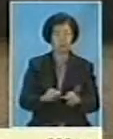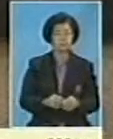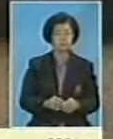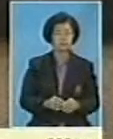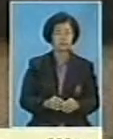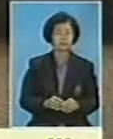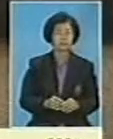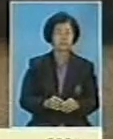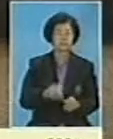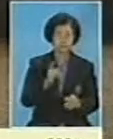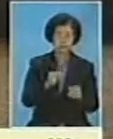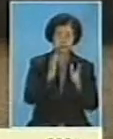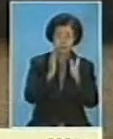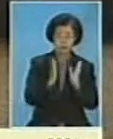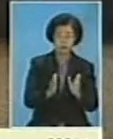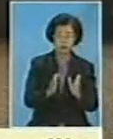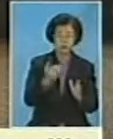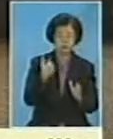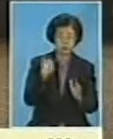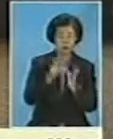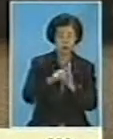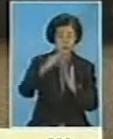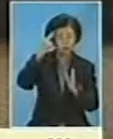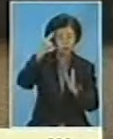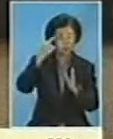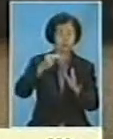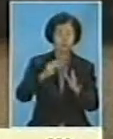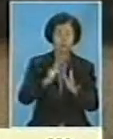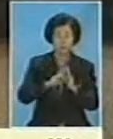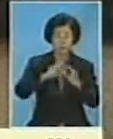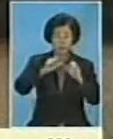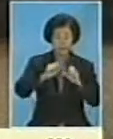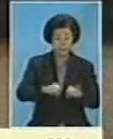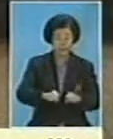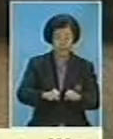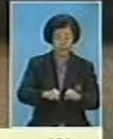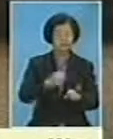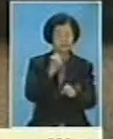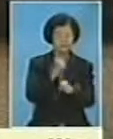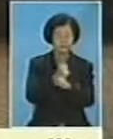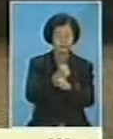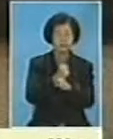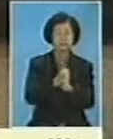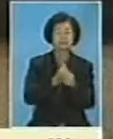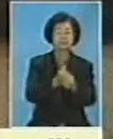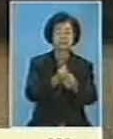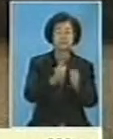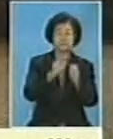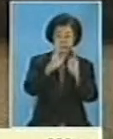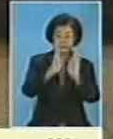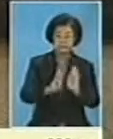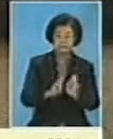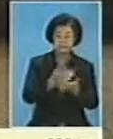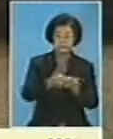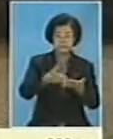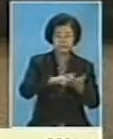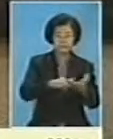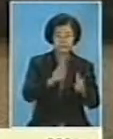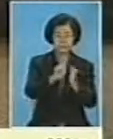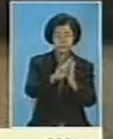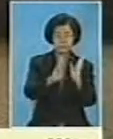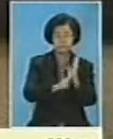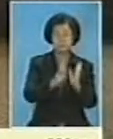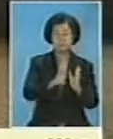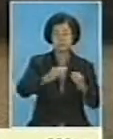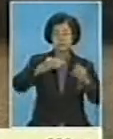ลและล้วนเป็นบุคคลที่มีความรู้ความสามารถเคยปฏิบัติงานตามแบบแผนและระเบียบของท